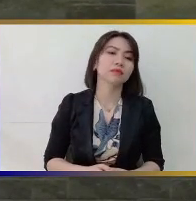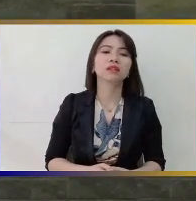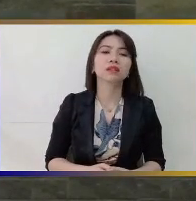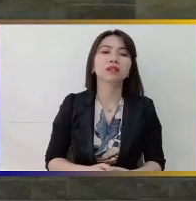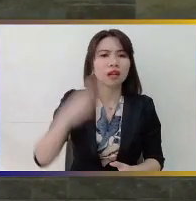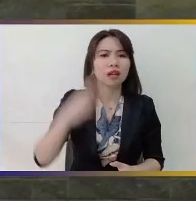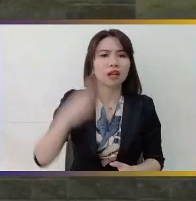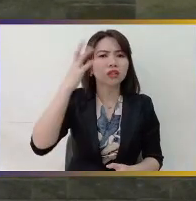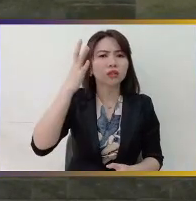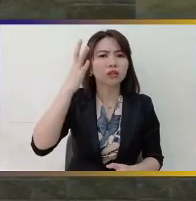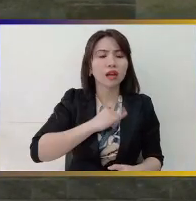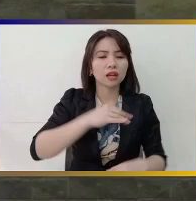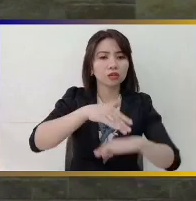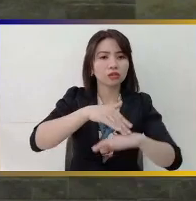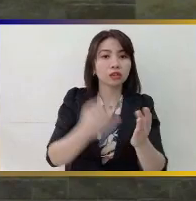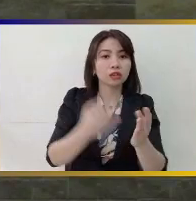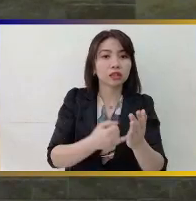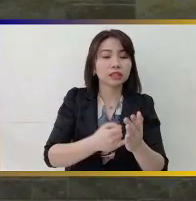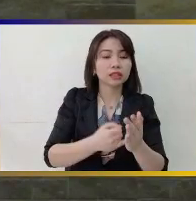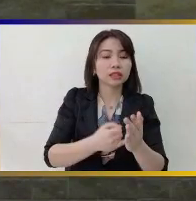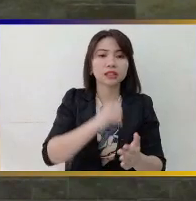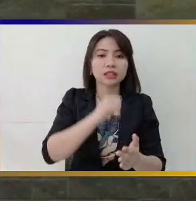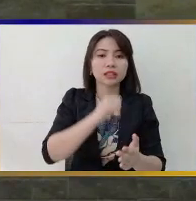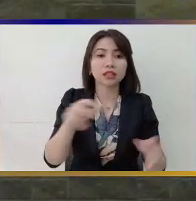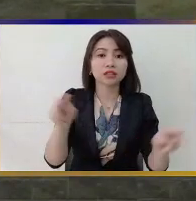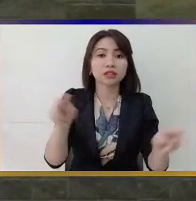disabling spirit because